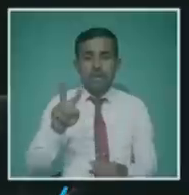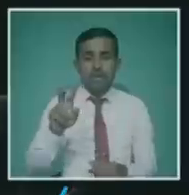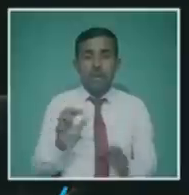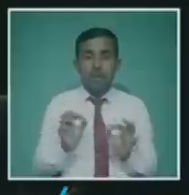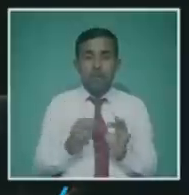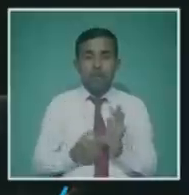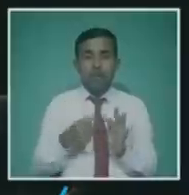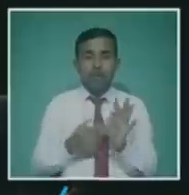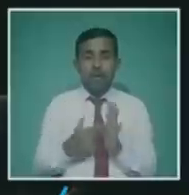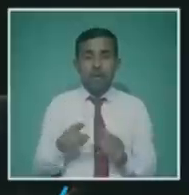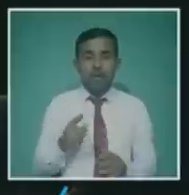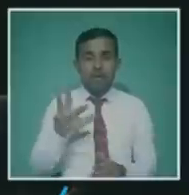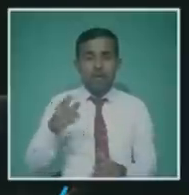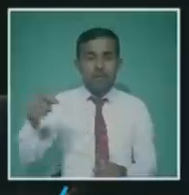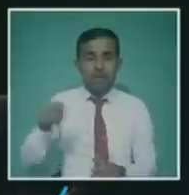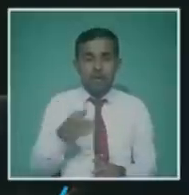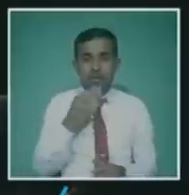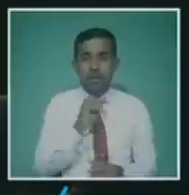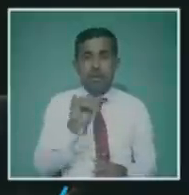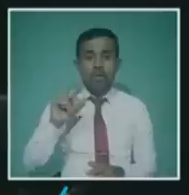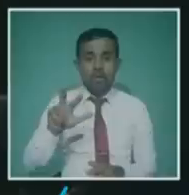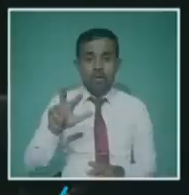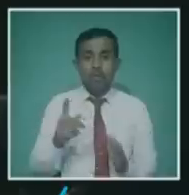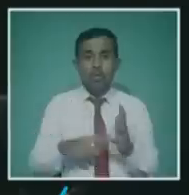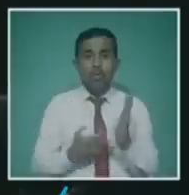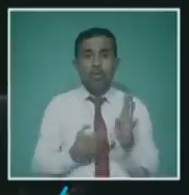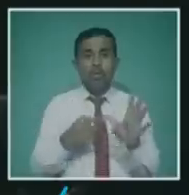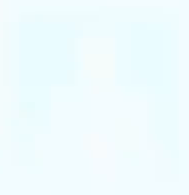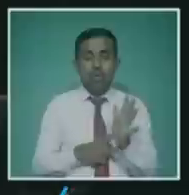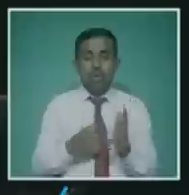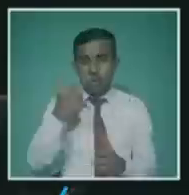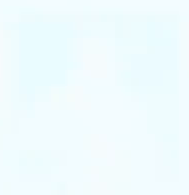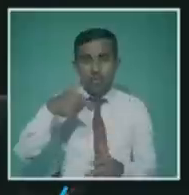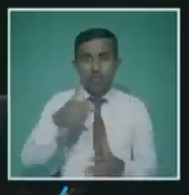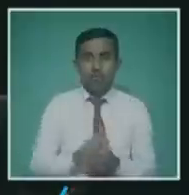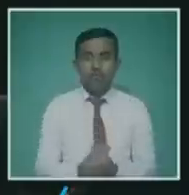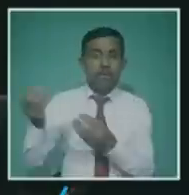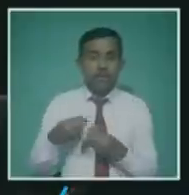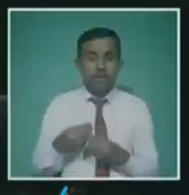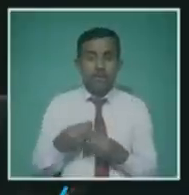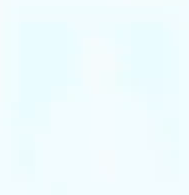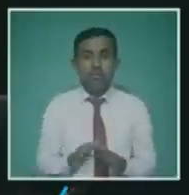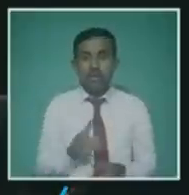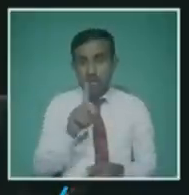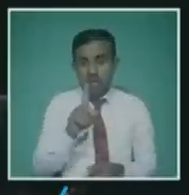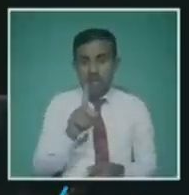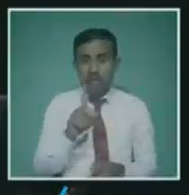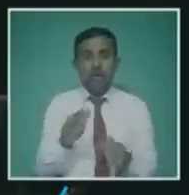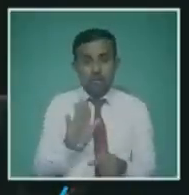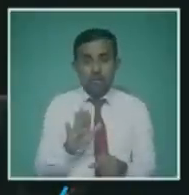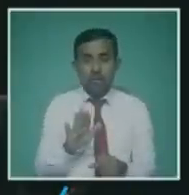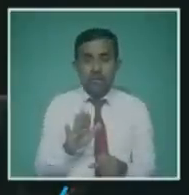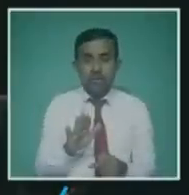එක 109ට ගන්න පුළුවන් 66.6ට ගන්න පුළුවන් ඌරල් කියන ඔයිල් එක නමුත් අත වශයෙන් ගෙනල්ලා මේකේ පාඩුව විතරක් ෂිප්මන්ට් එක